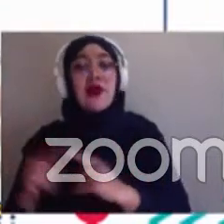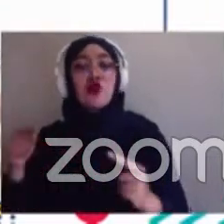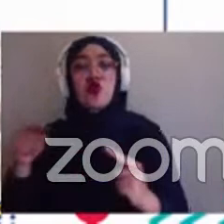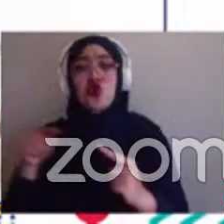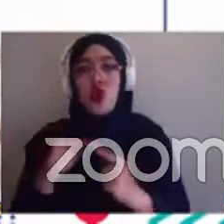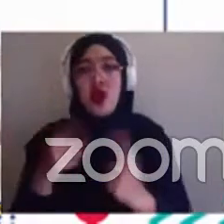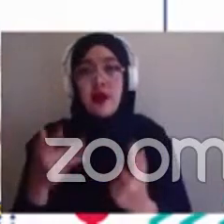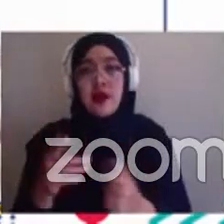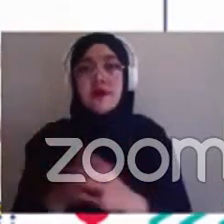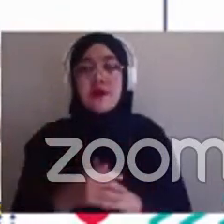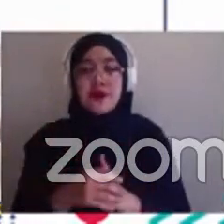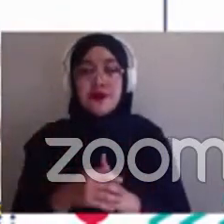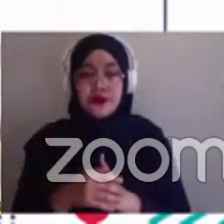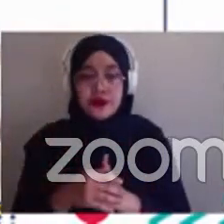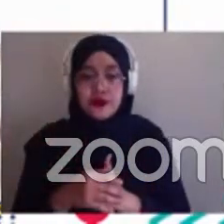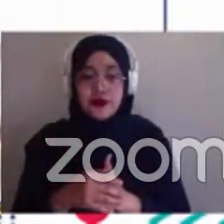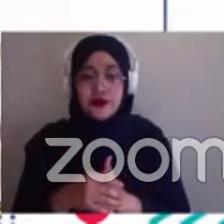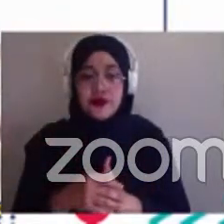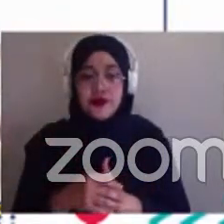mencoba